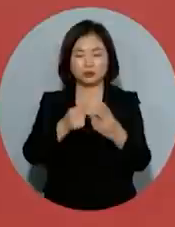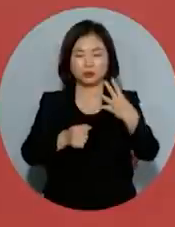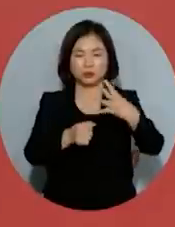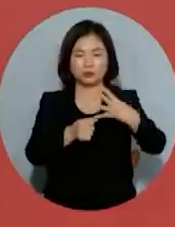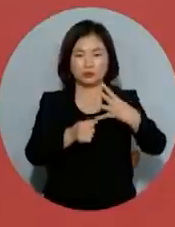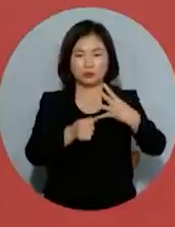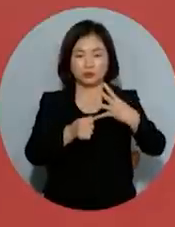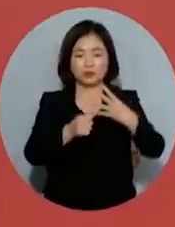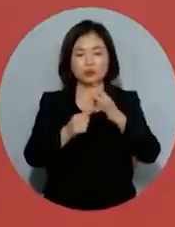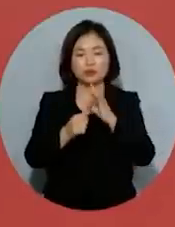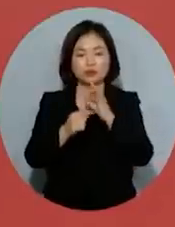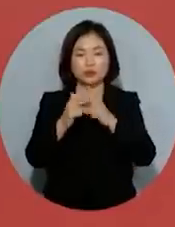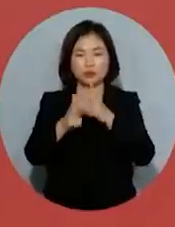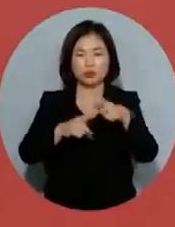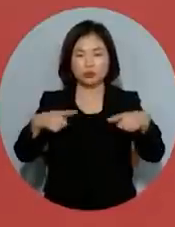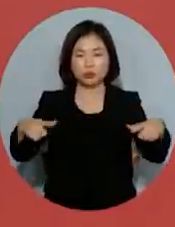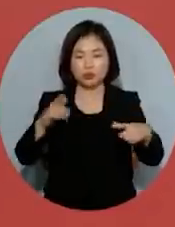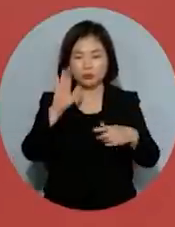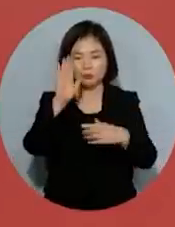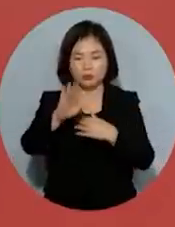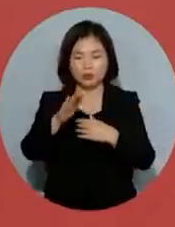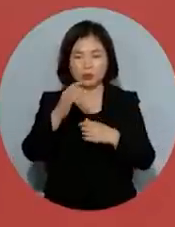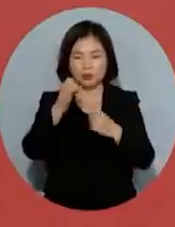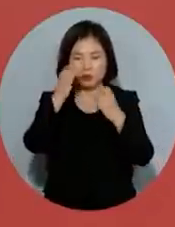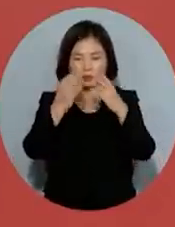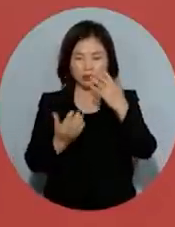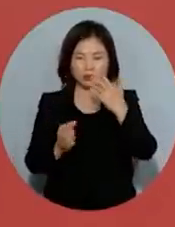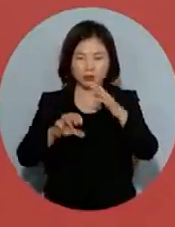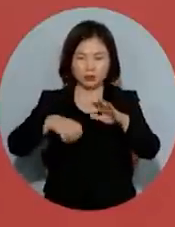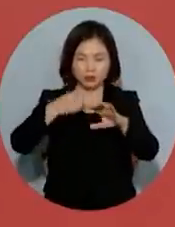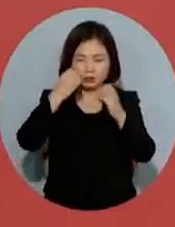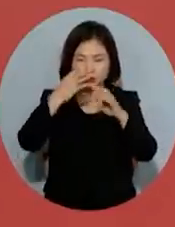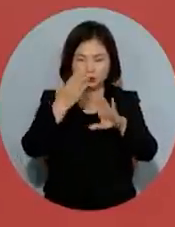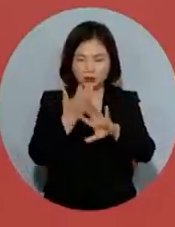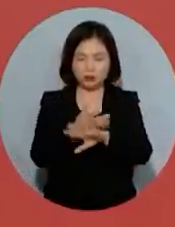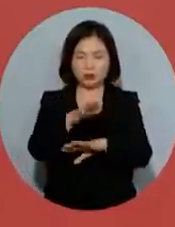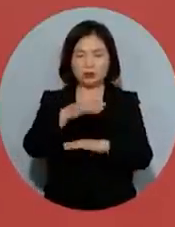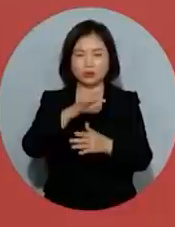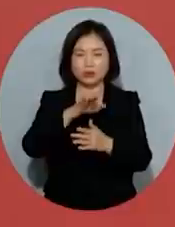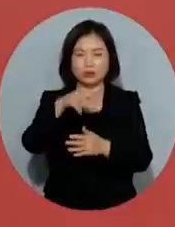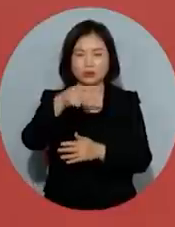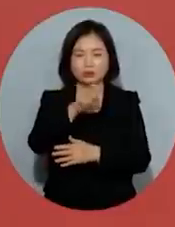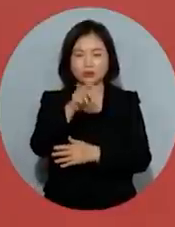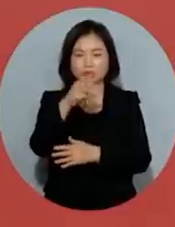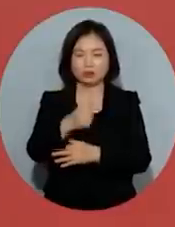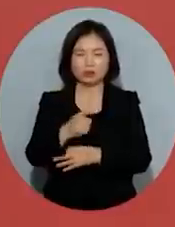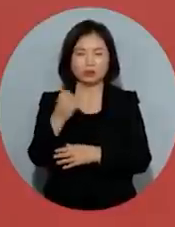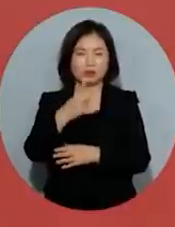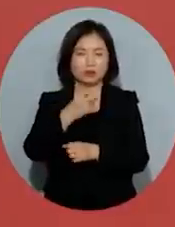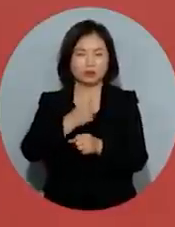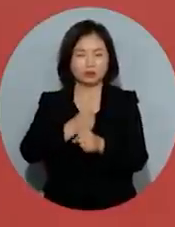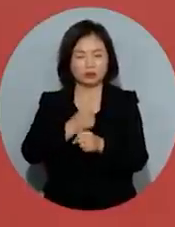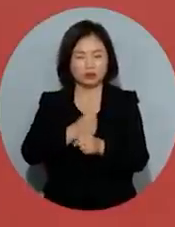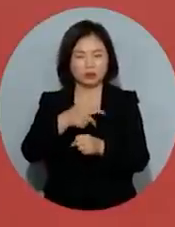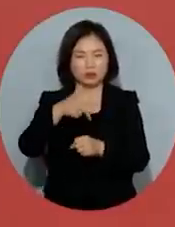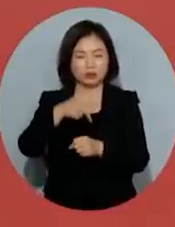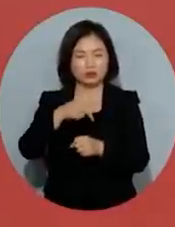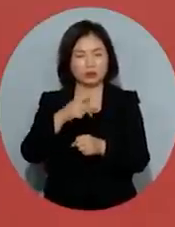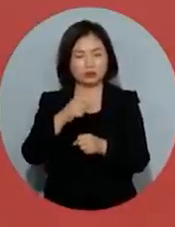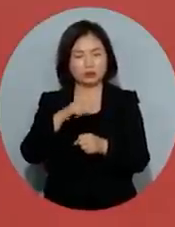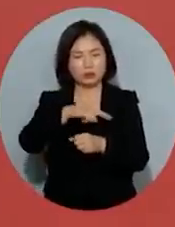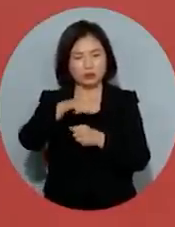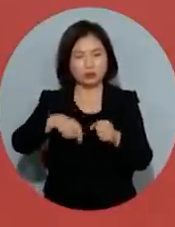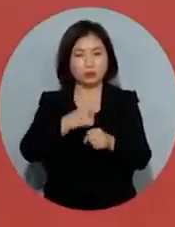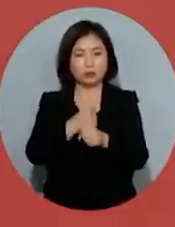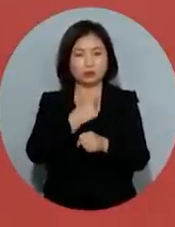번째, 구미공단을 미래혁신산업의 중심도시로 해서 스마트 재구조화를 꼭 하도록